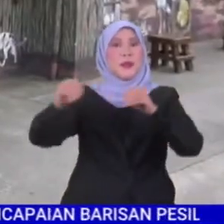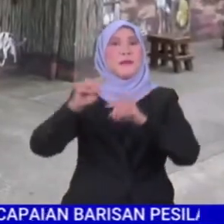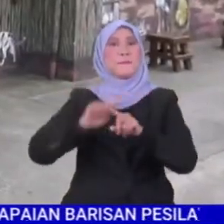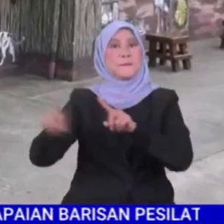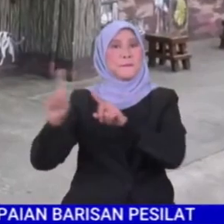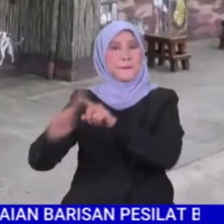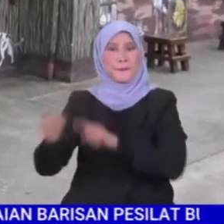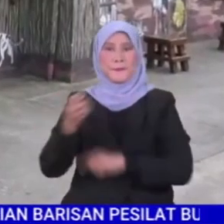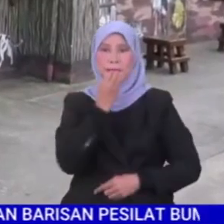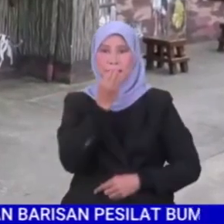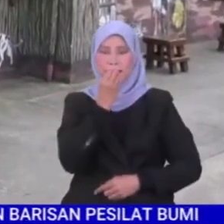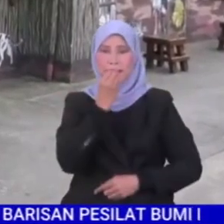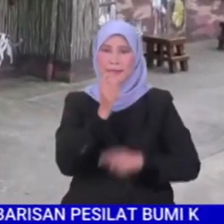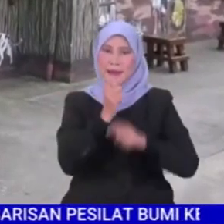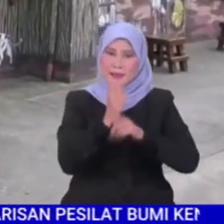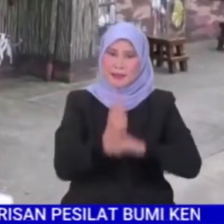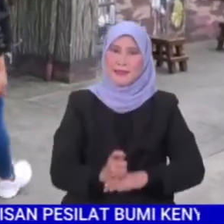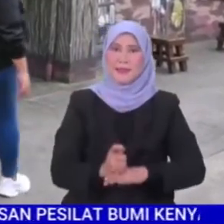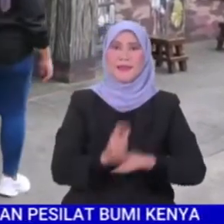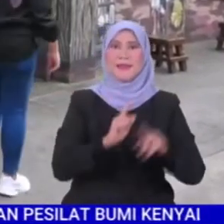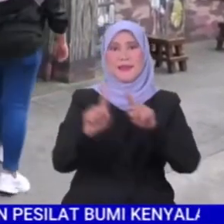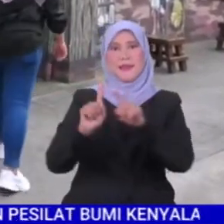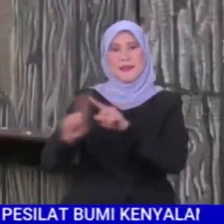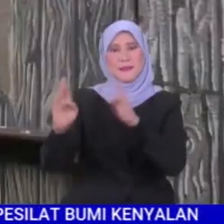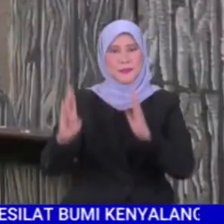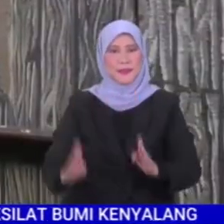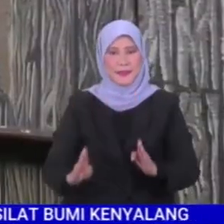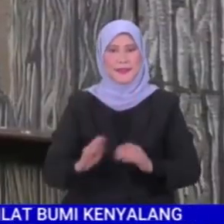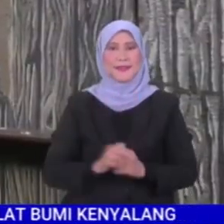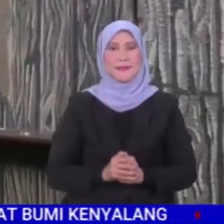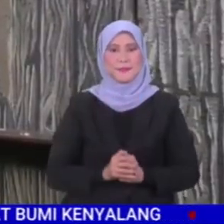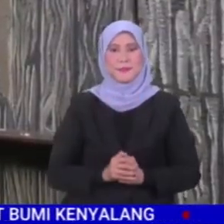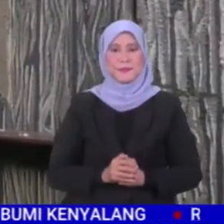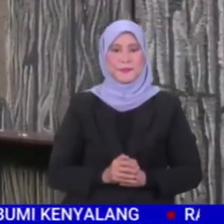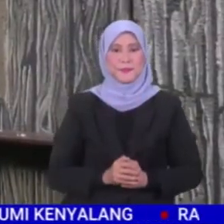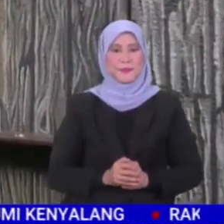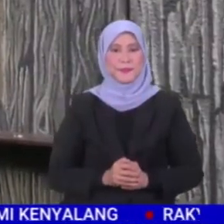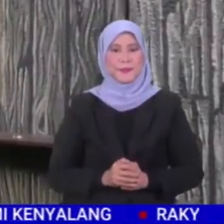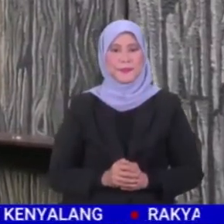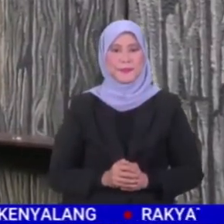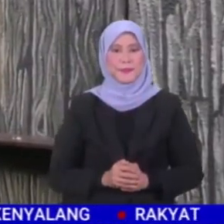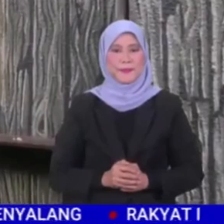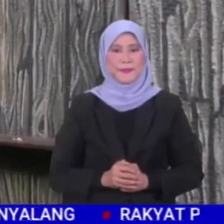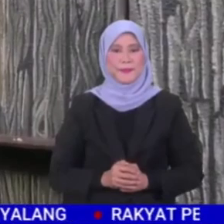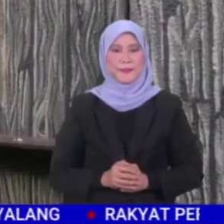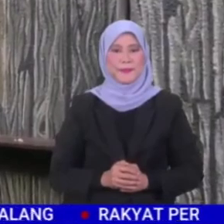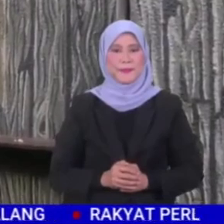aneka makanan tradisi pelbagai kaum. Sazwani Samsu, RTM.